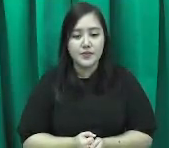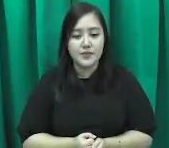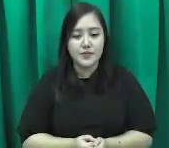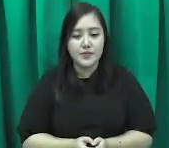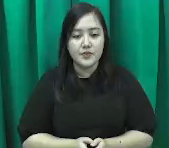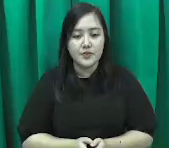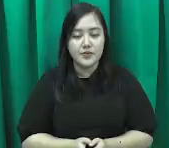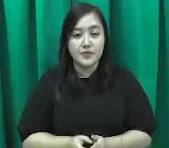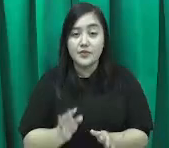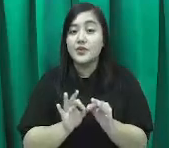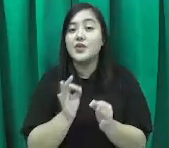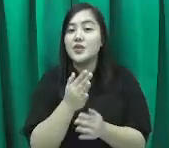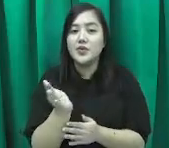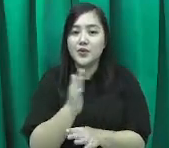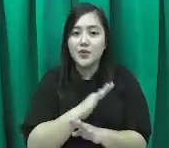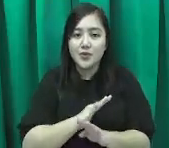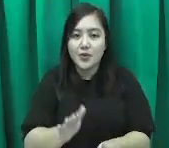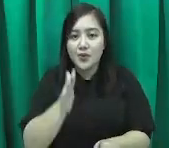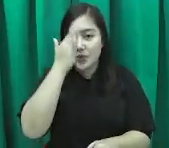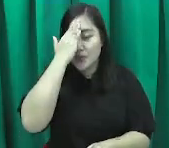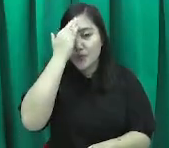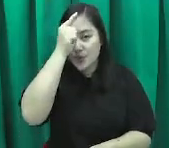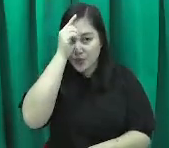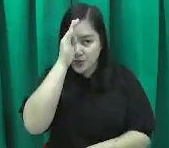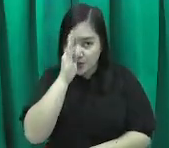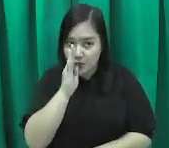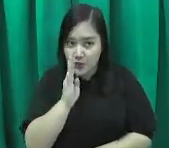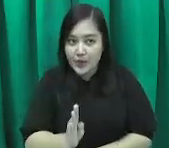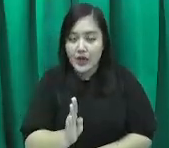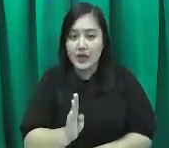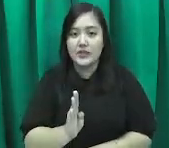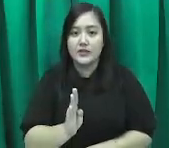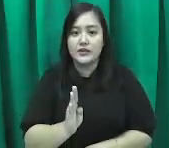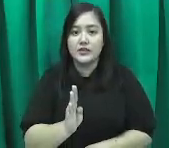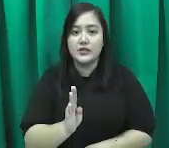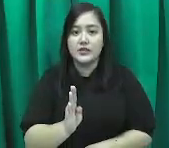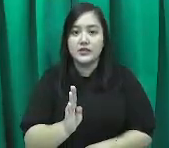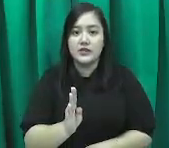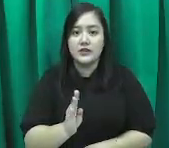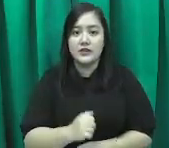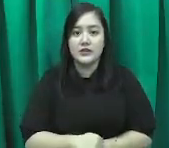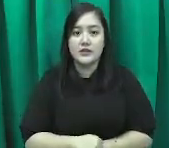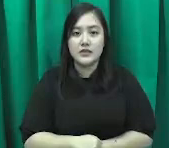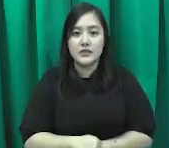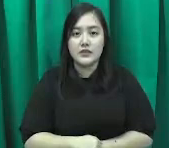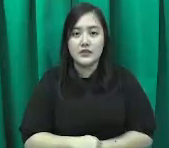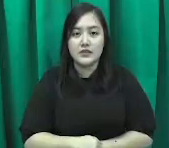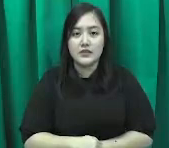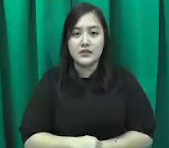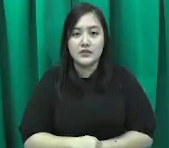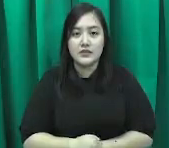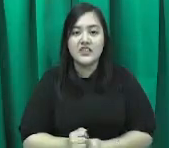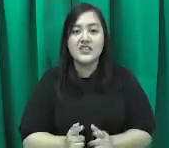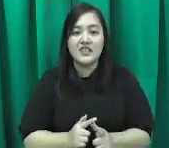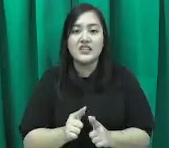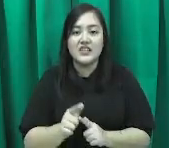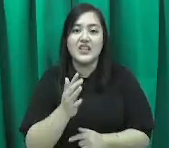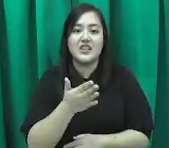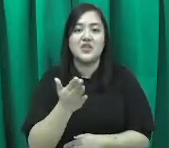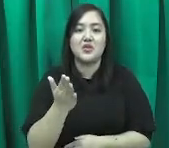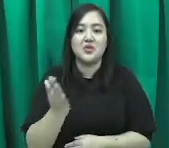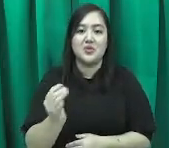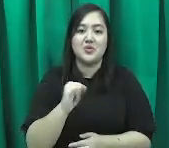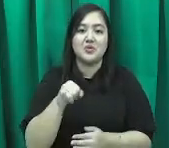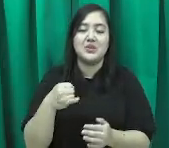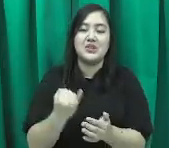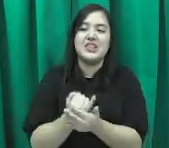attribute sa kanito. Pag hindi mo alam. Pag, yes. Kaya kung talaga, hindi mo talaga kilala ang Panginoon, sir, magiging last option mo siya eh. Kasi surrender hindi ko siya na.